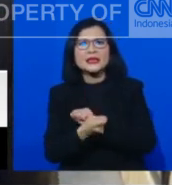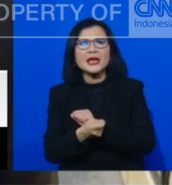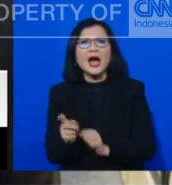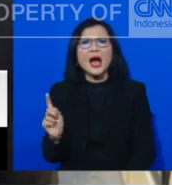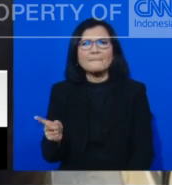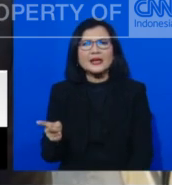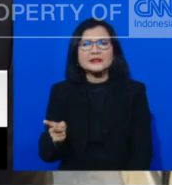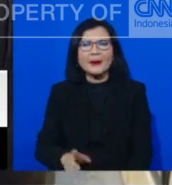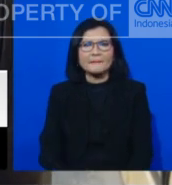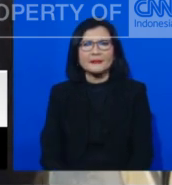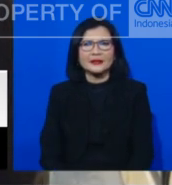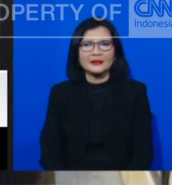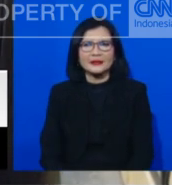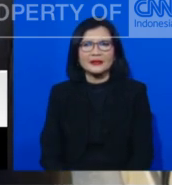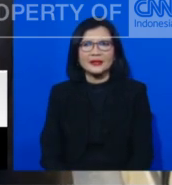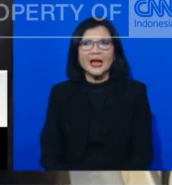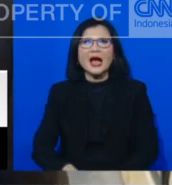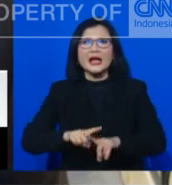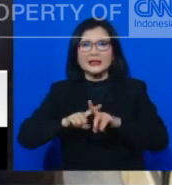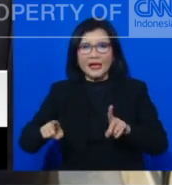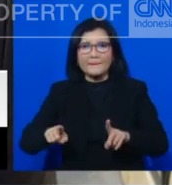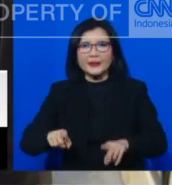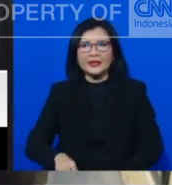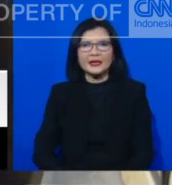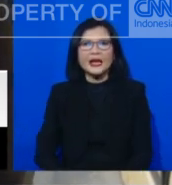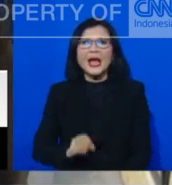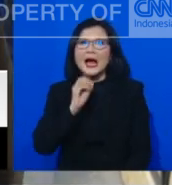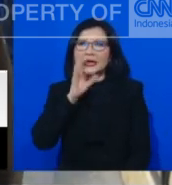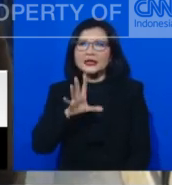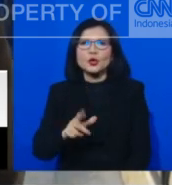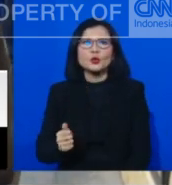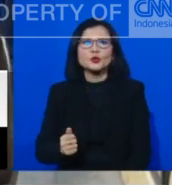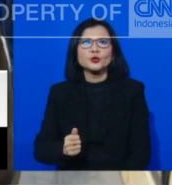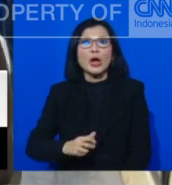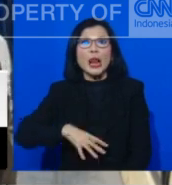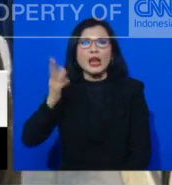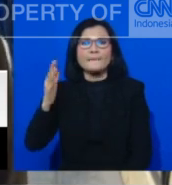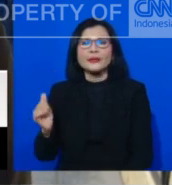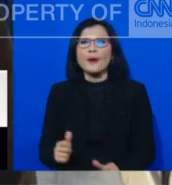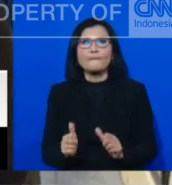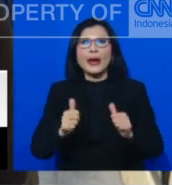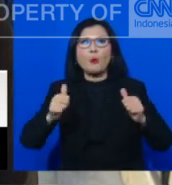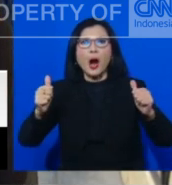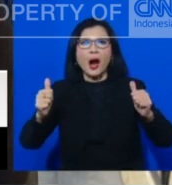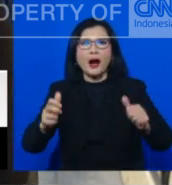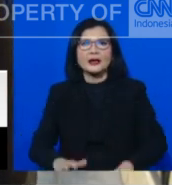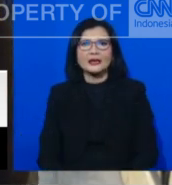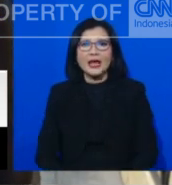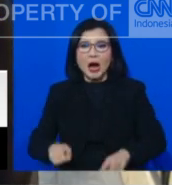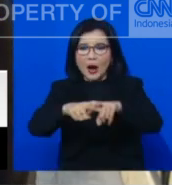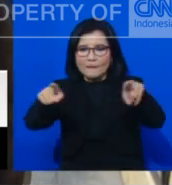yang sangat kontroversial Tetapi menurut akademisi oh Katanya supaya lebih serius dan memang